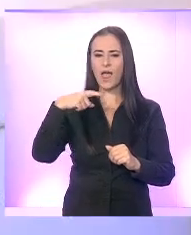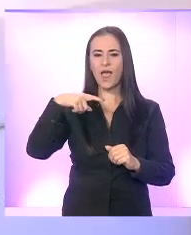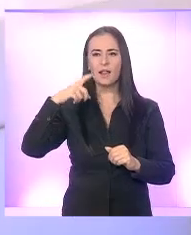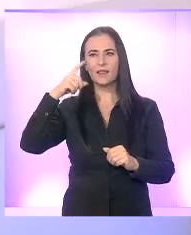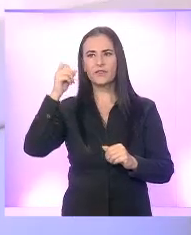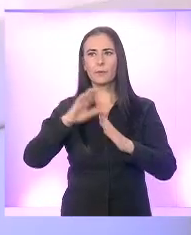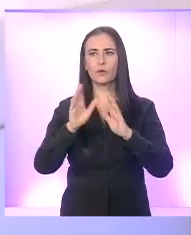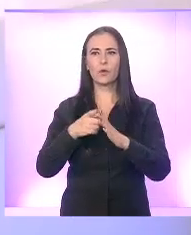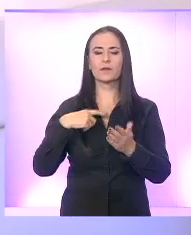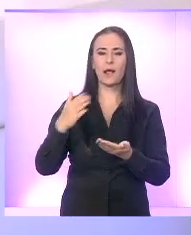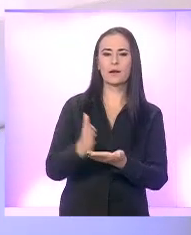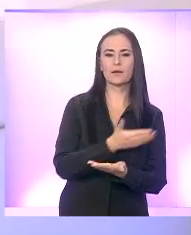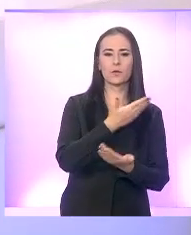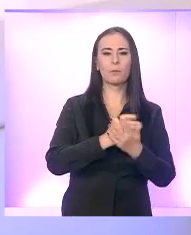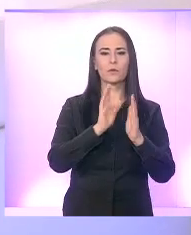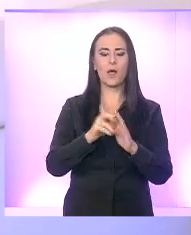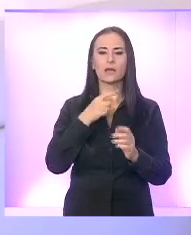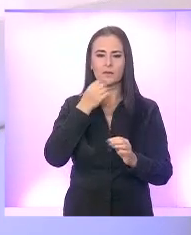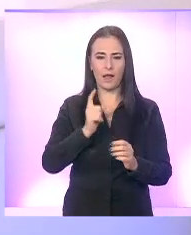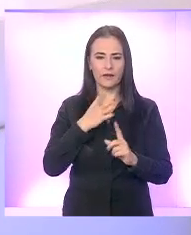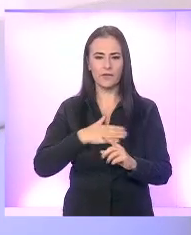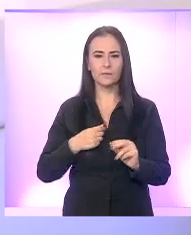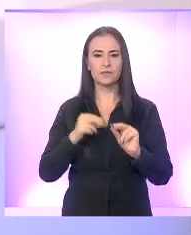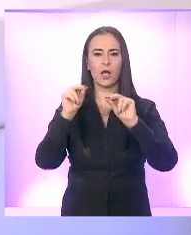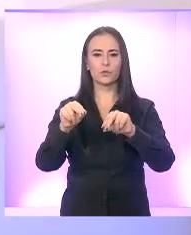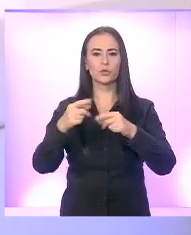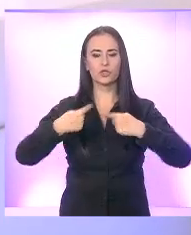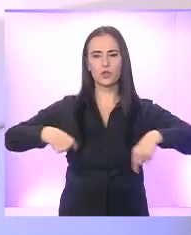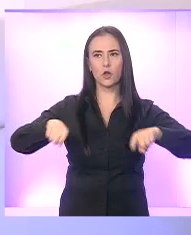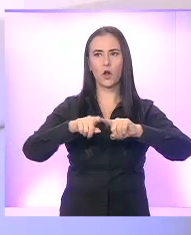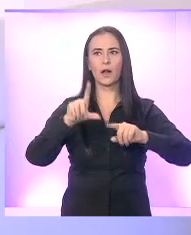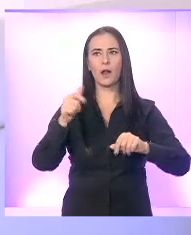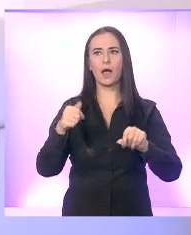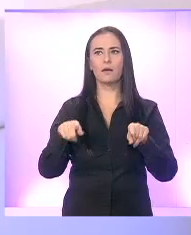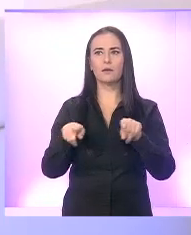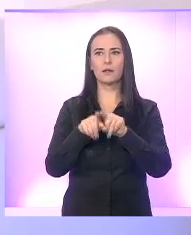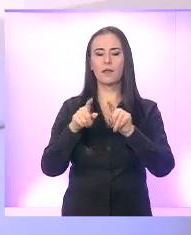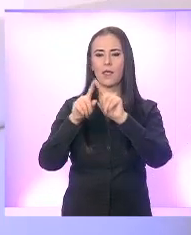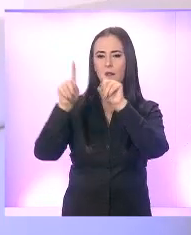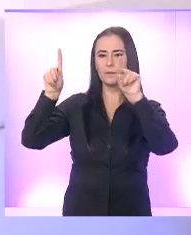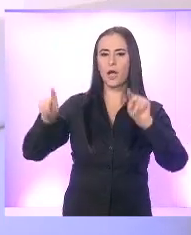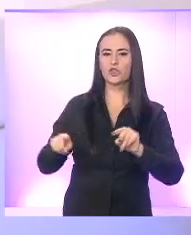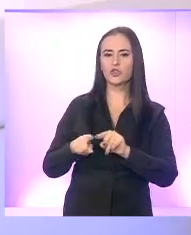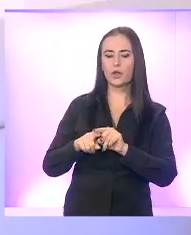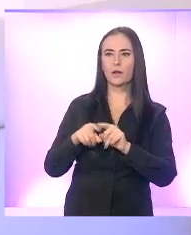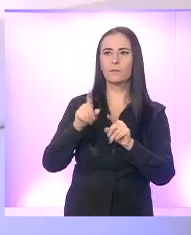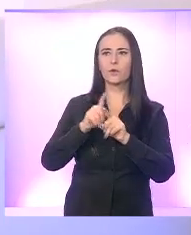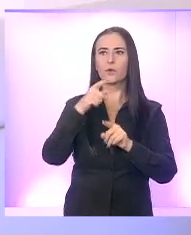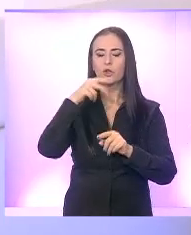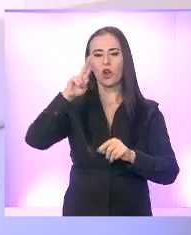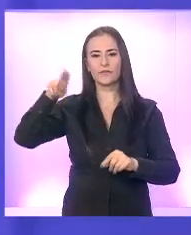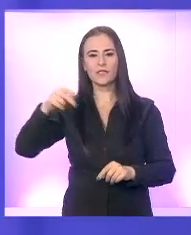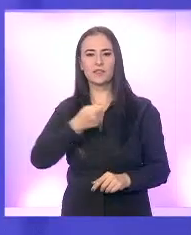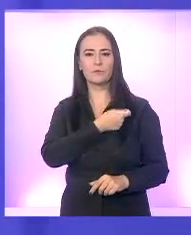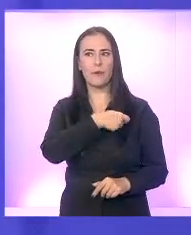investiții, trebuie făcute și altele dacă vrem să ajungem și noi la imaginile, să spunem, din Norvegia,